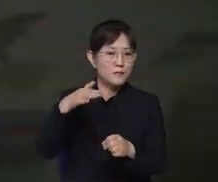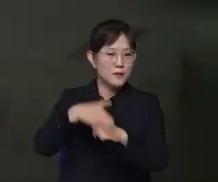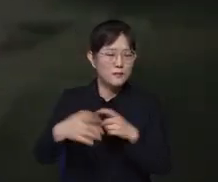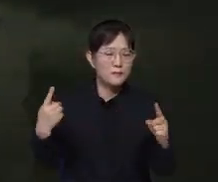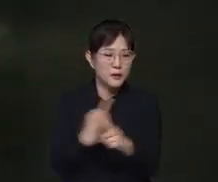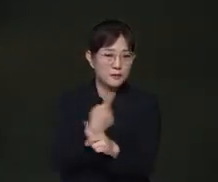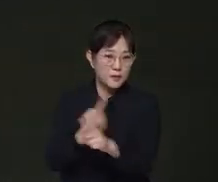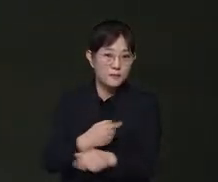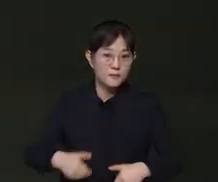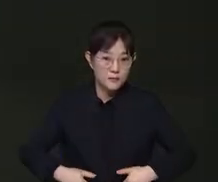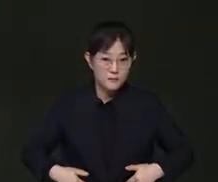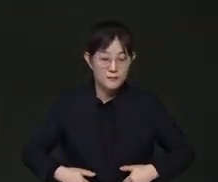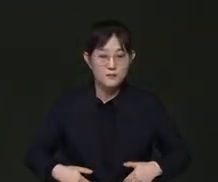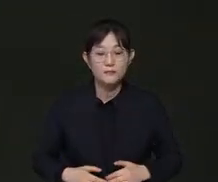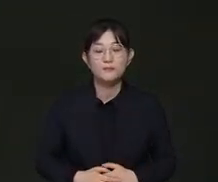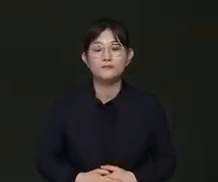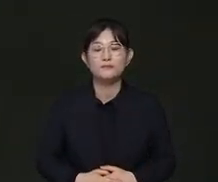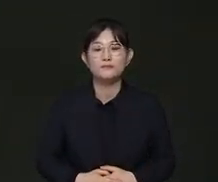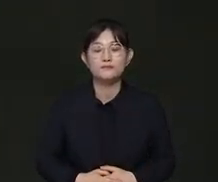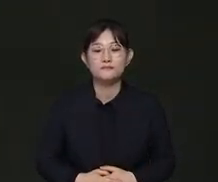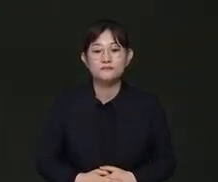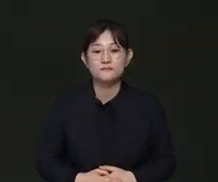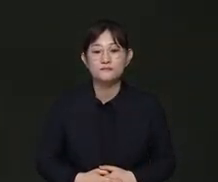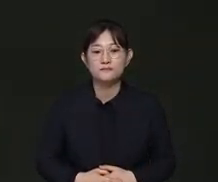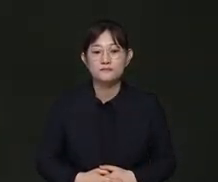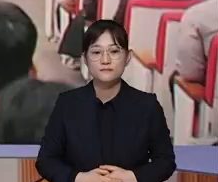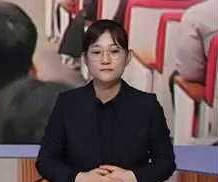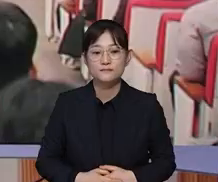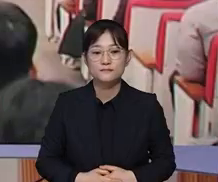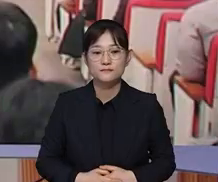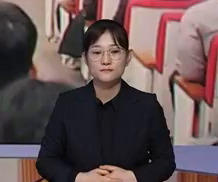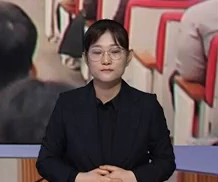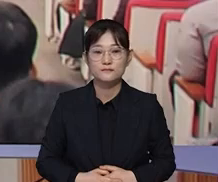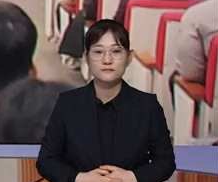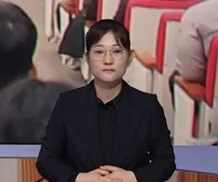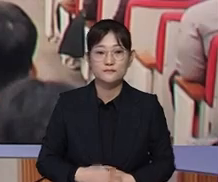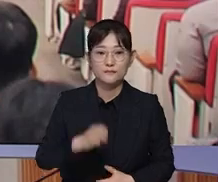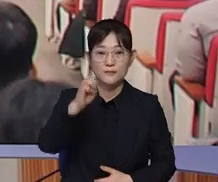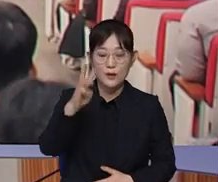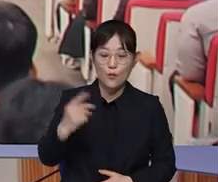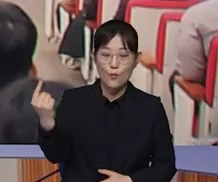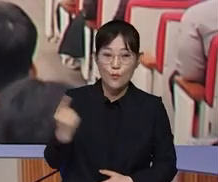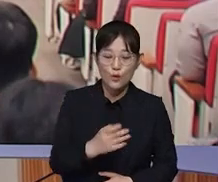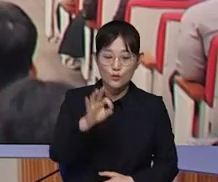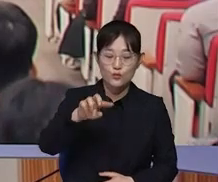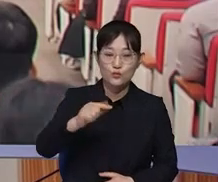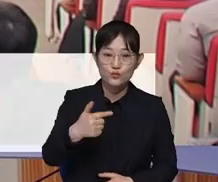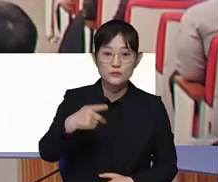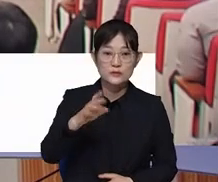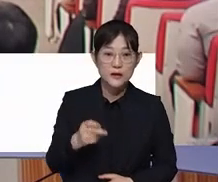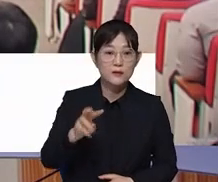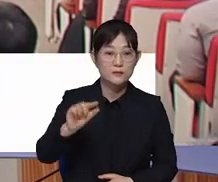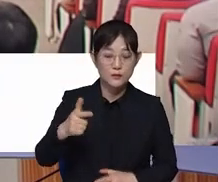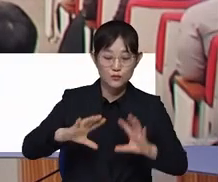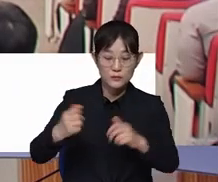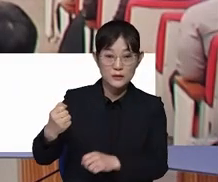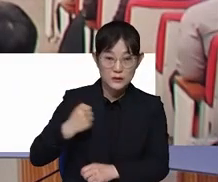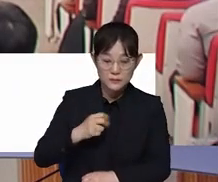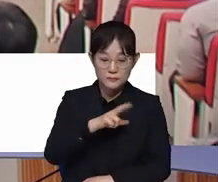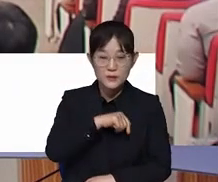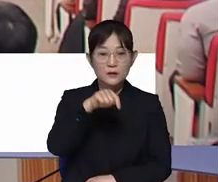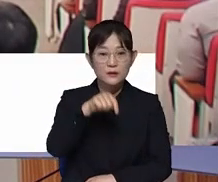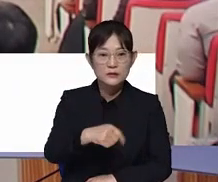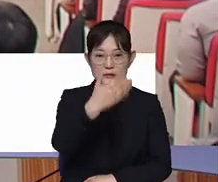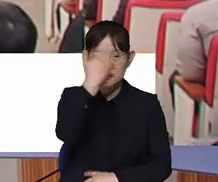커지고 있습니다. KBC 정경원입니다. 광주를 찾은 윤상현 국민의힘 의원이 청년들의